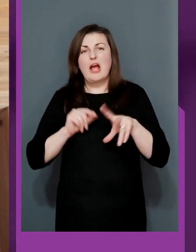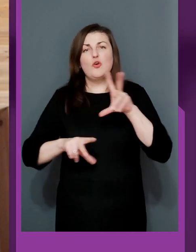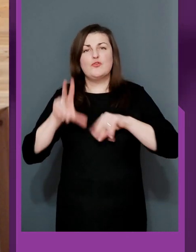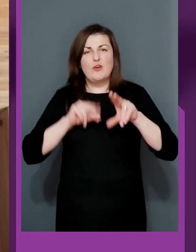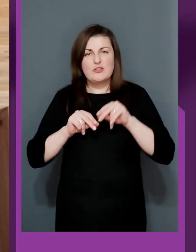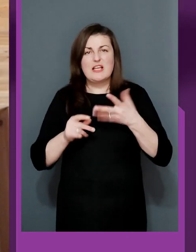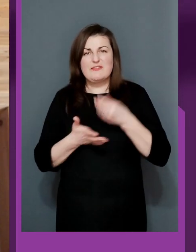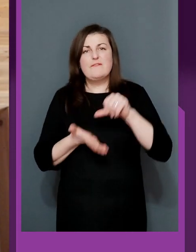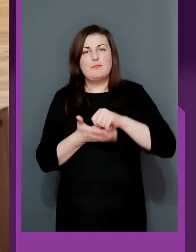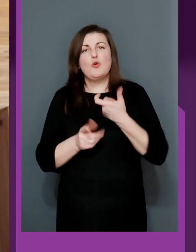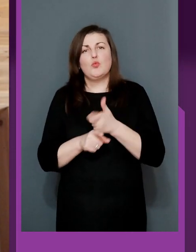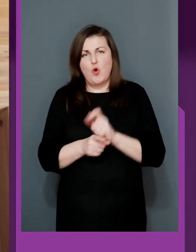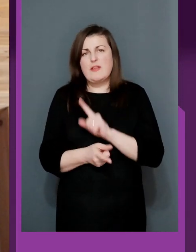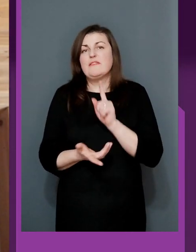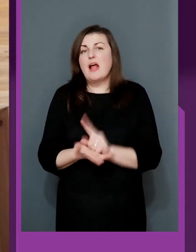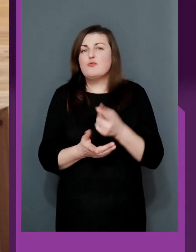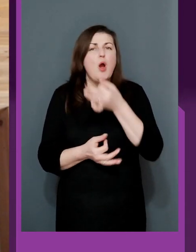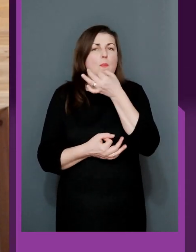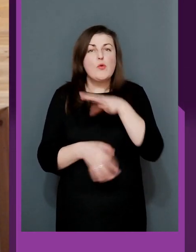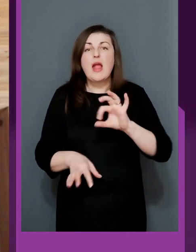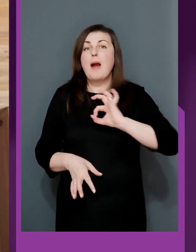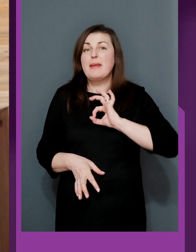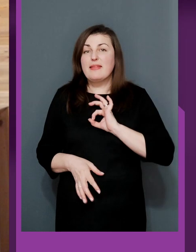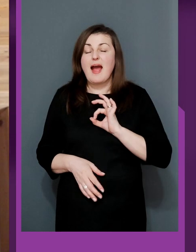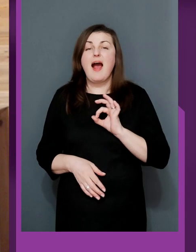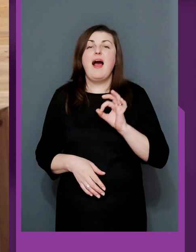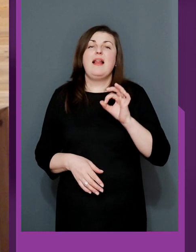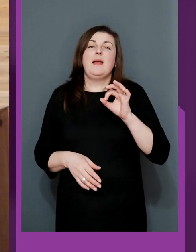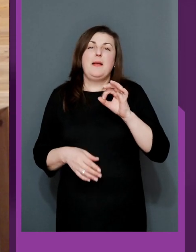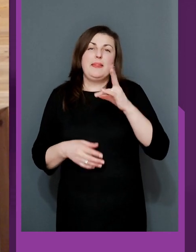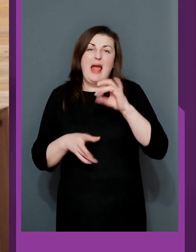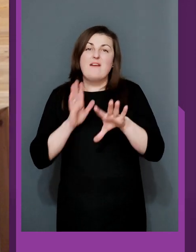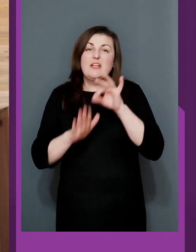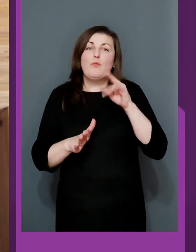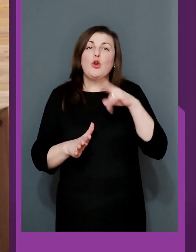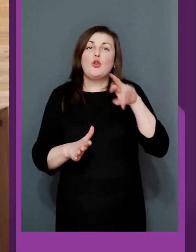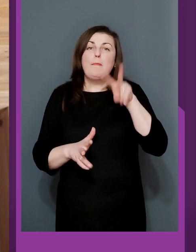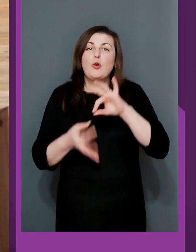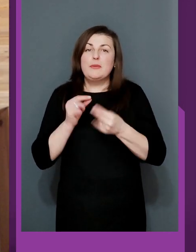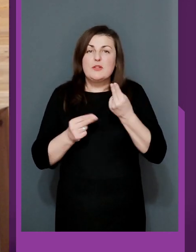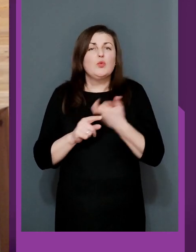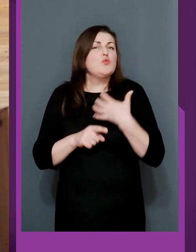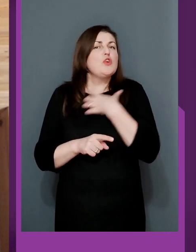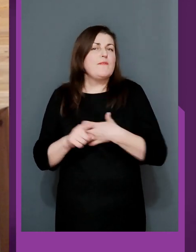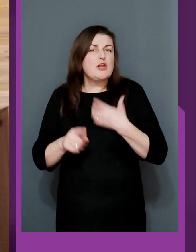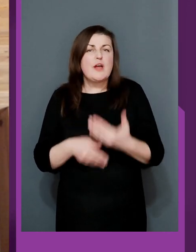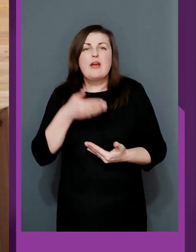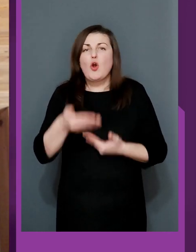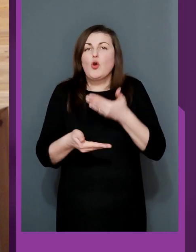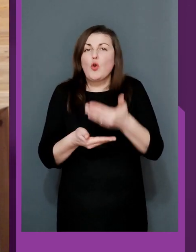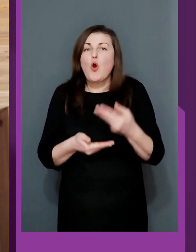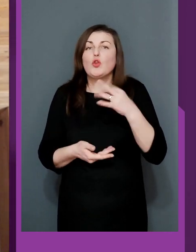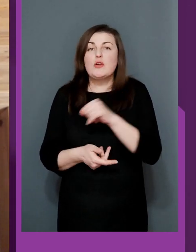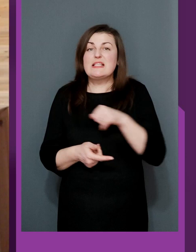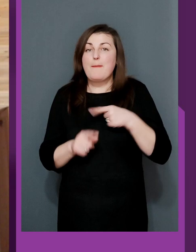вважаю с виступ досить вдалим тому що будь-яка медаль на відборі до паралімпійських ігор це дуже важливий крок